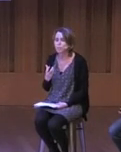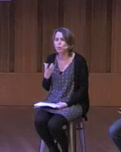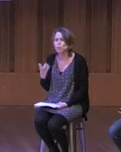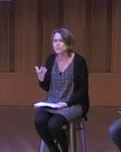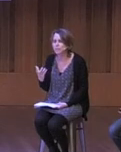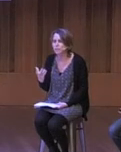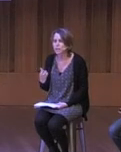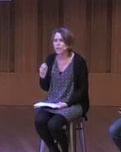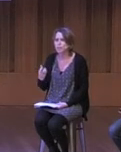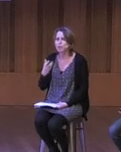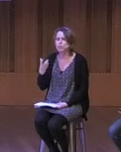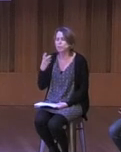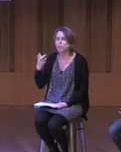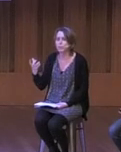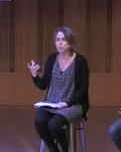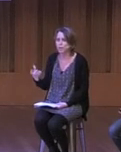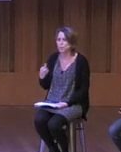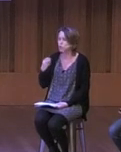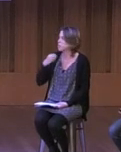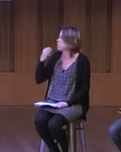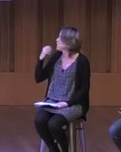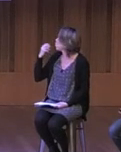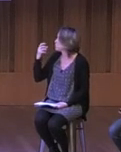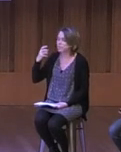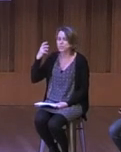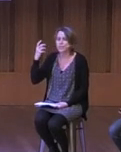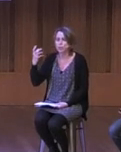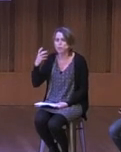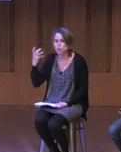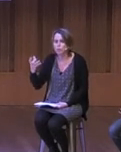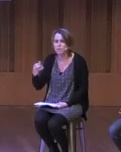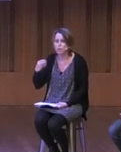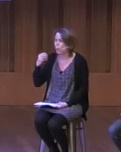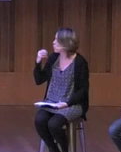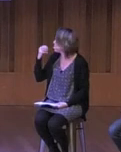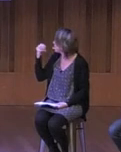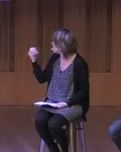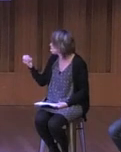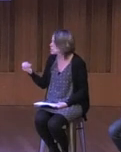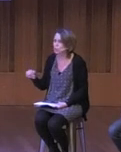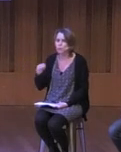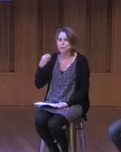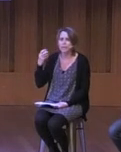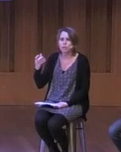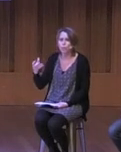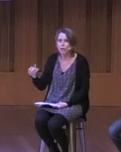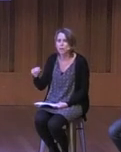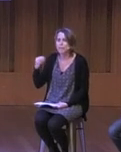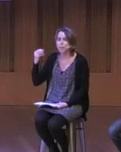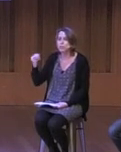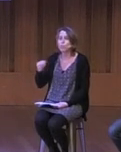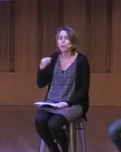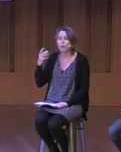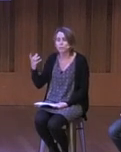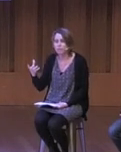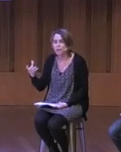un element molt domèstic. La Rambla, tots sabem com és una Rambla, tots sabem que genera unes ombres, una manera d'estar per sota, una manera de circular.